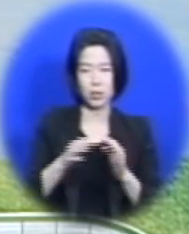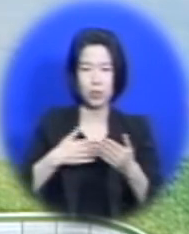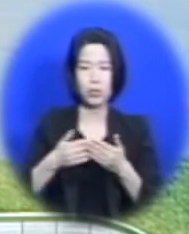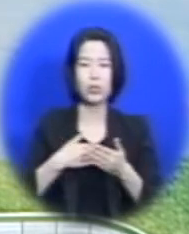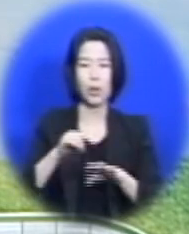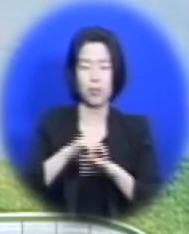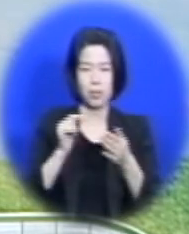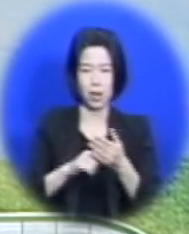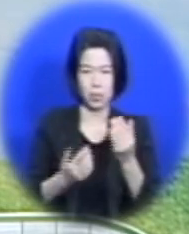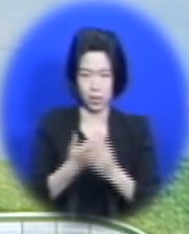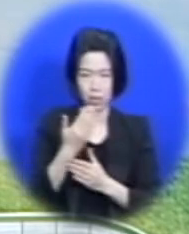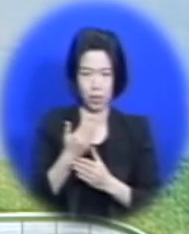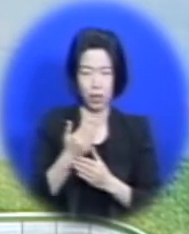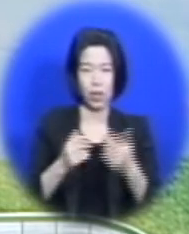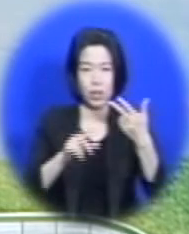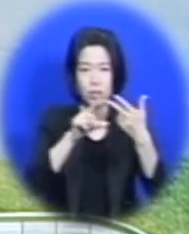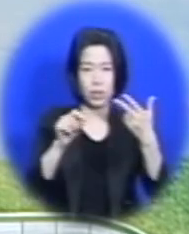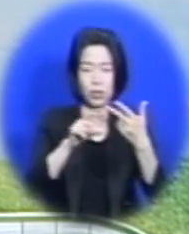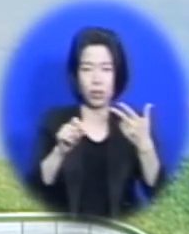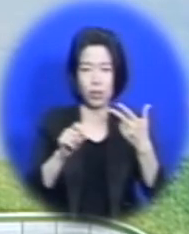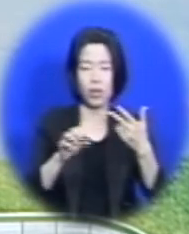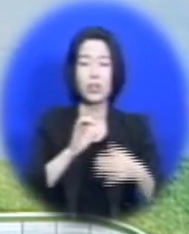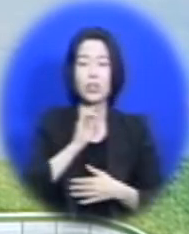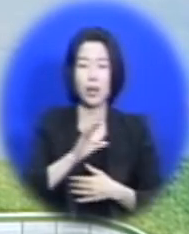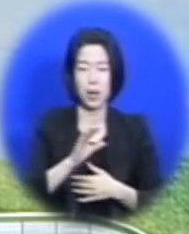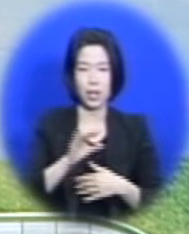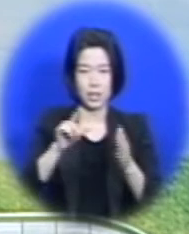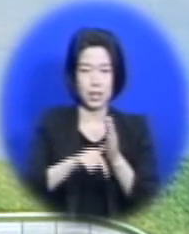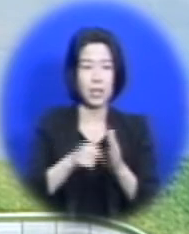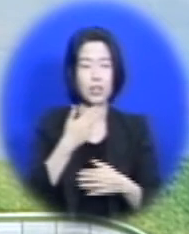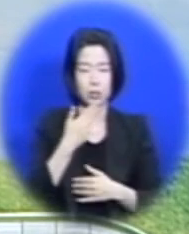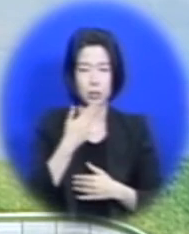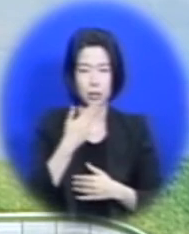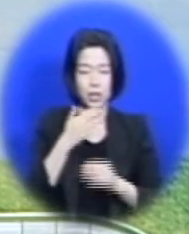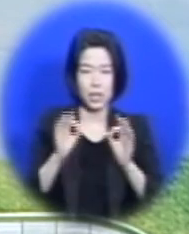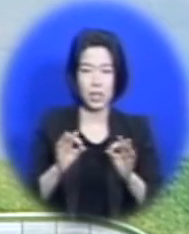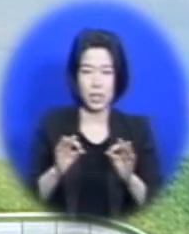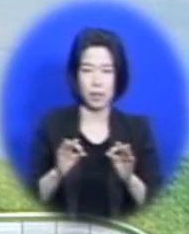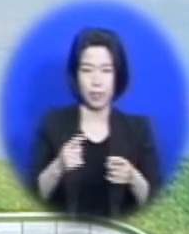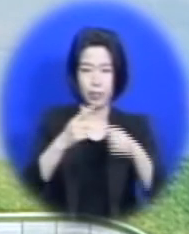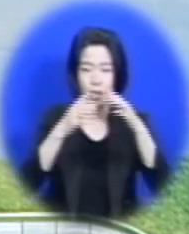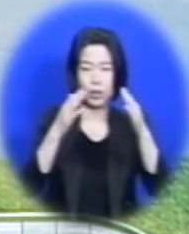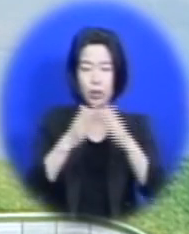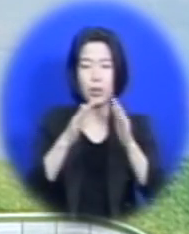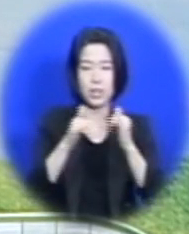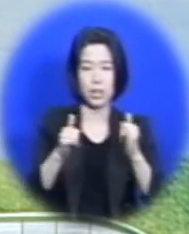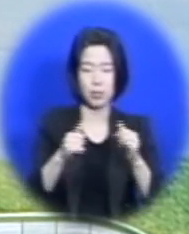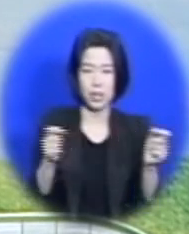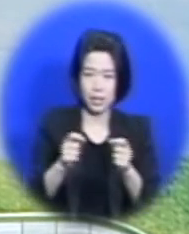일어나요. 사실 7월 그때밖에는 시간이 안 되긴 했지만 이제 교우들이 막 단기 선교를 떠날